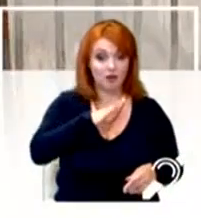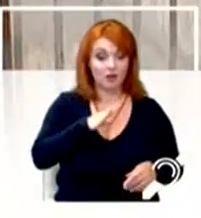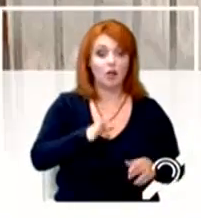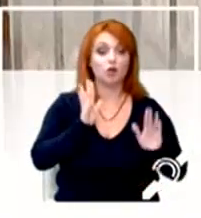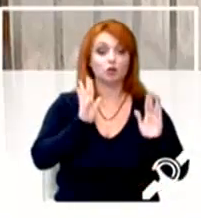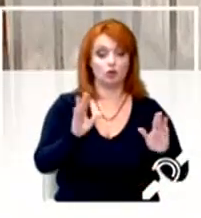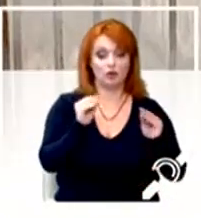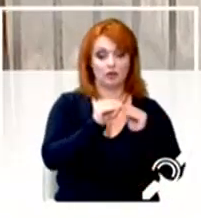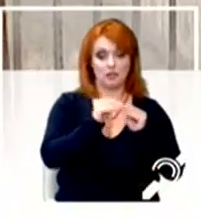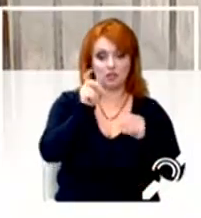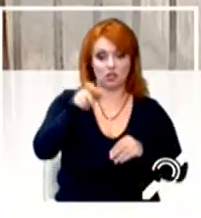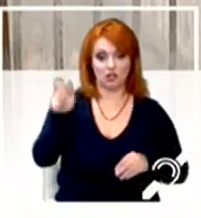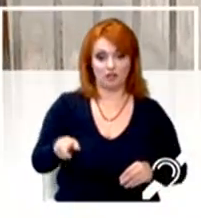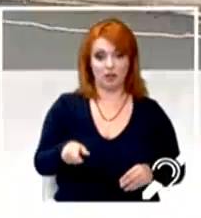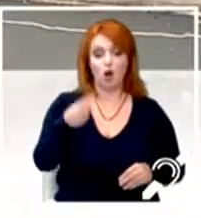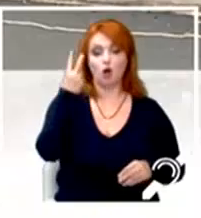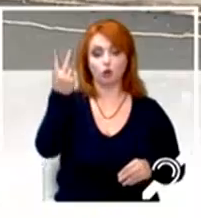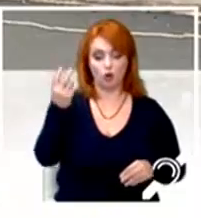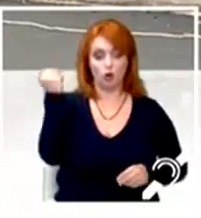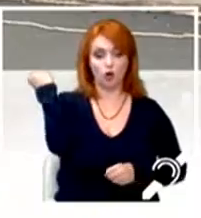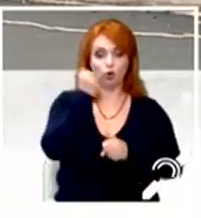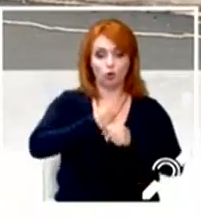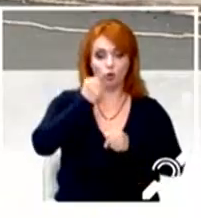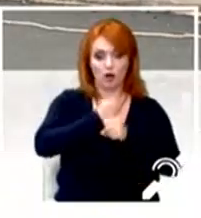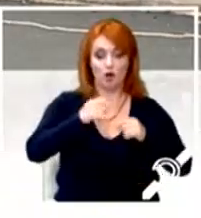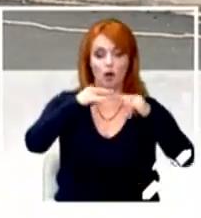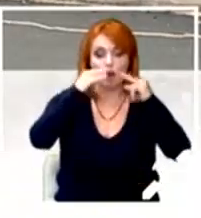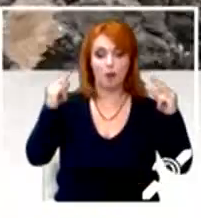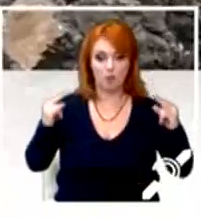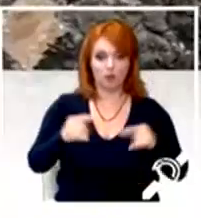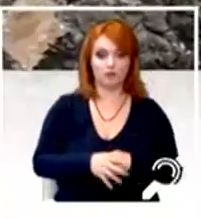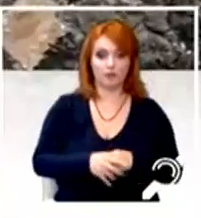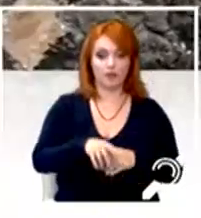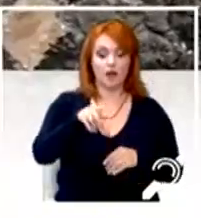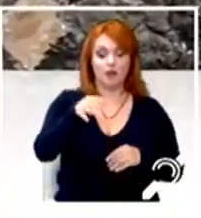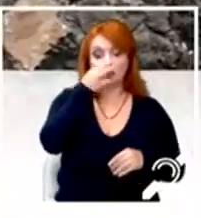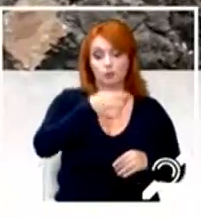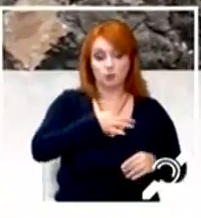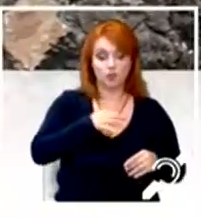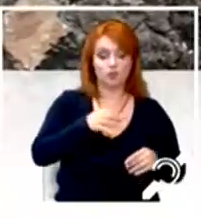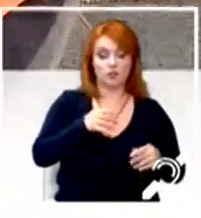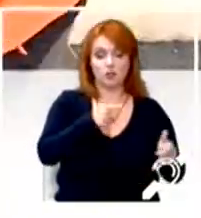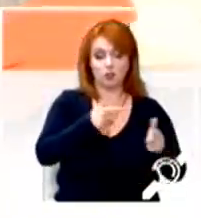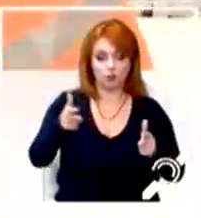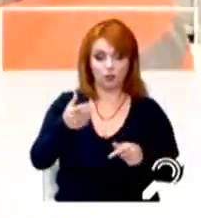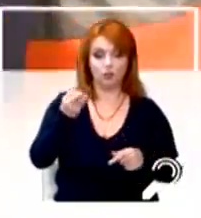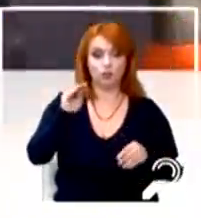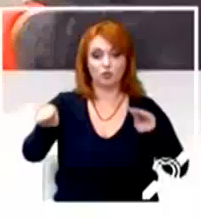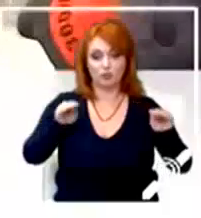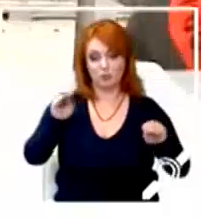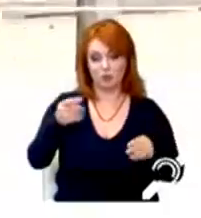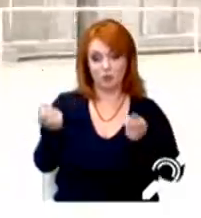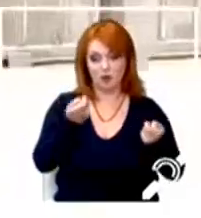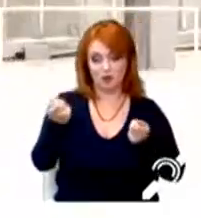10 drumari. Doi dintre ei lucrau pe pod și ne-au spus că pregătesc zona pentru instalarea unor rosturi de dilatare. Dumneavoastră,